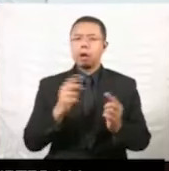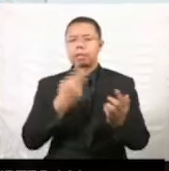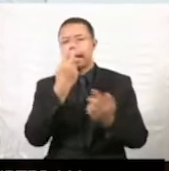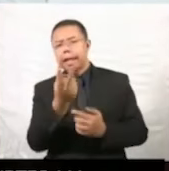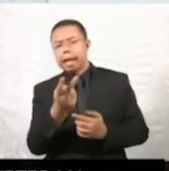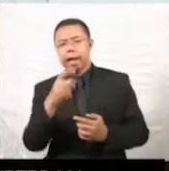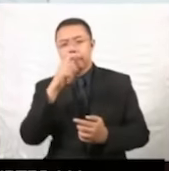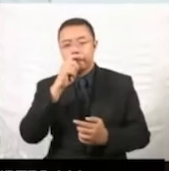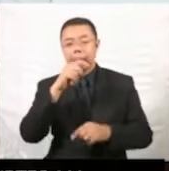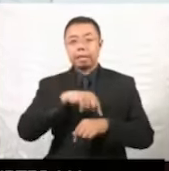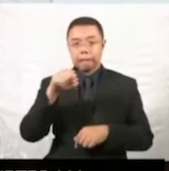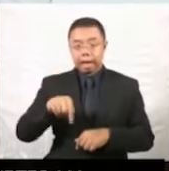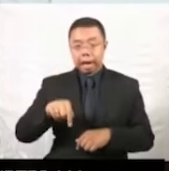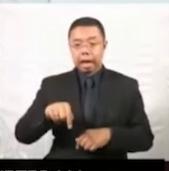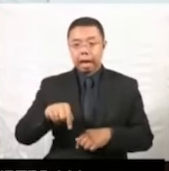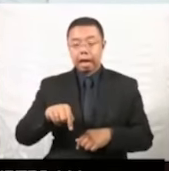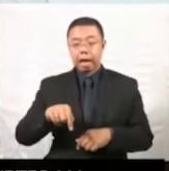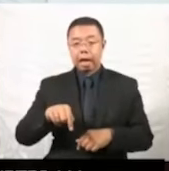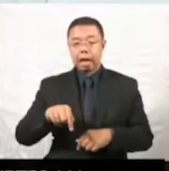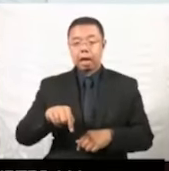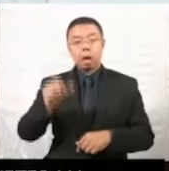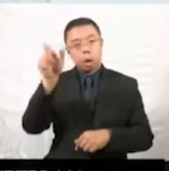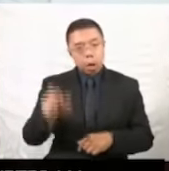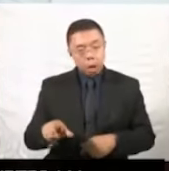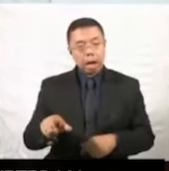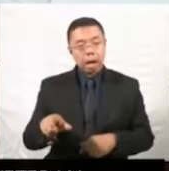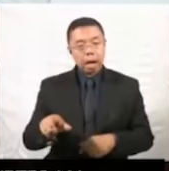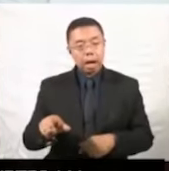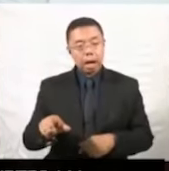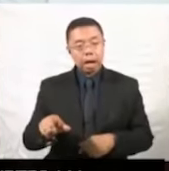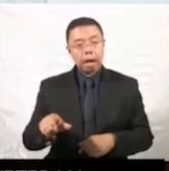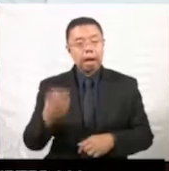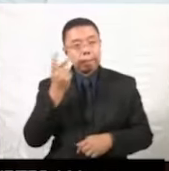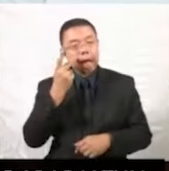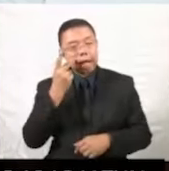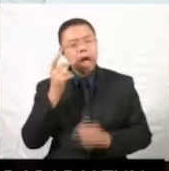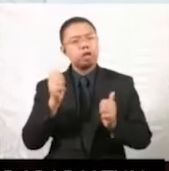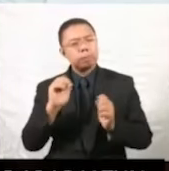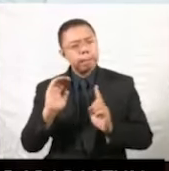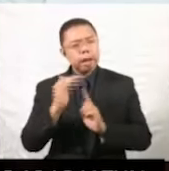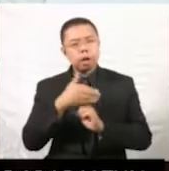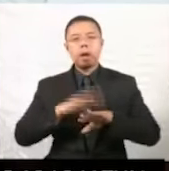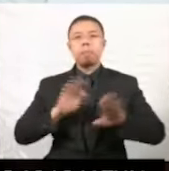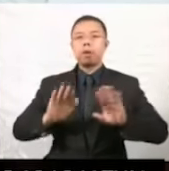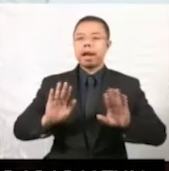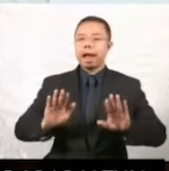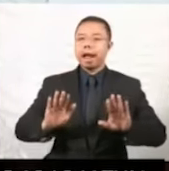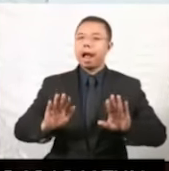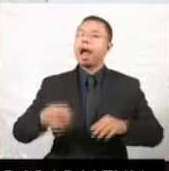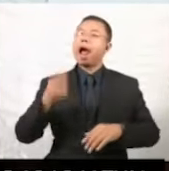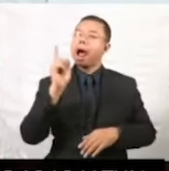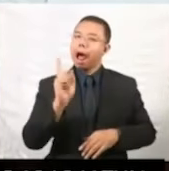melihat bahwa Bapak selama ini adalah orang yang menjaga ketahanan budaya maka